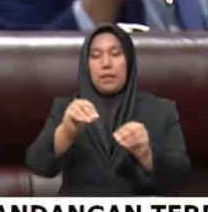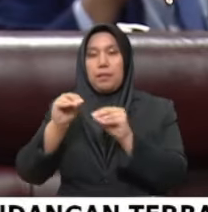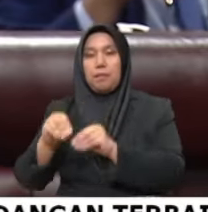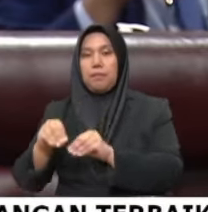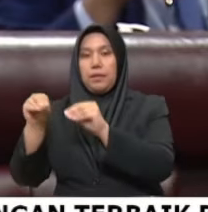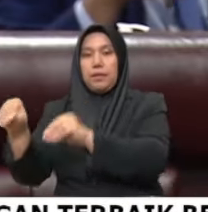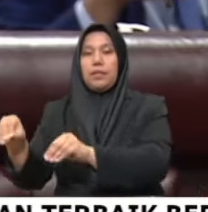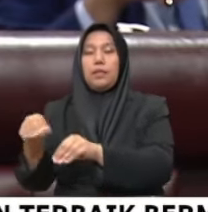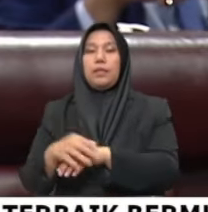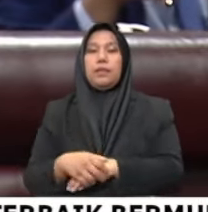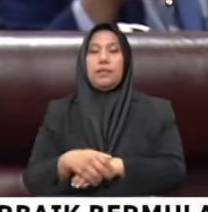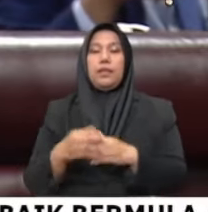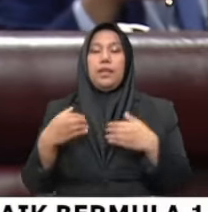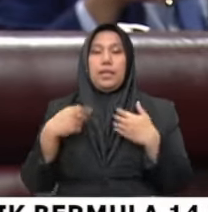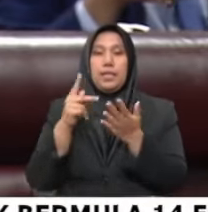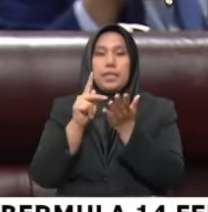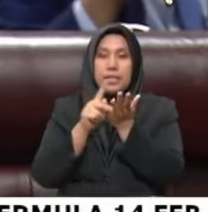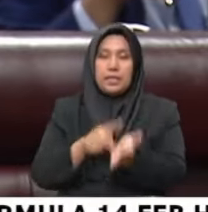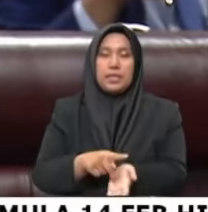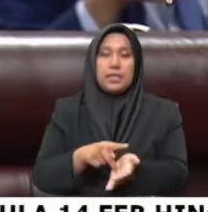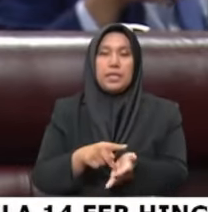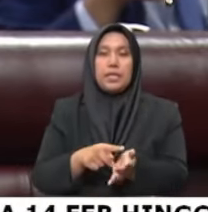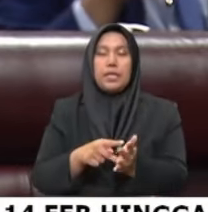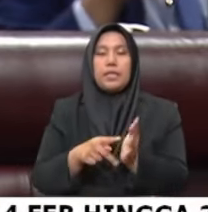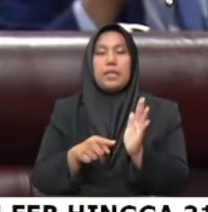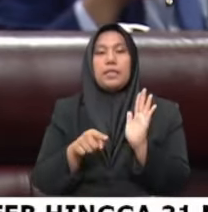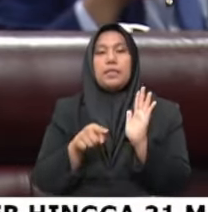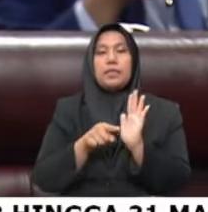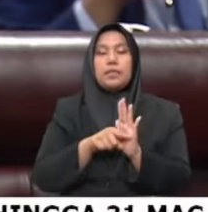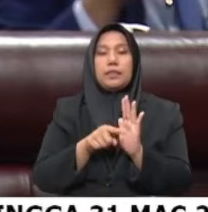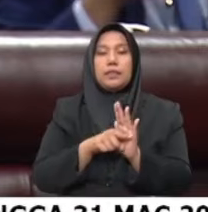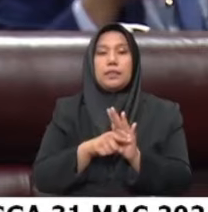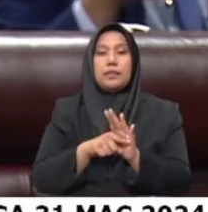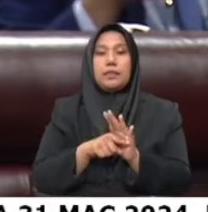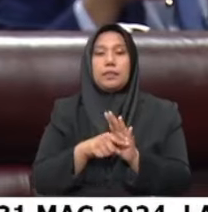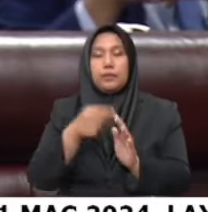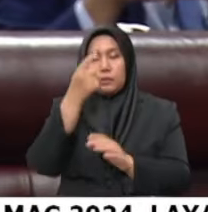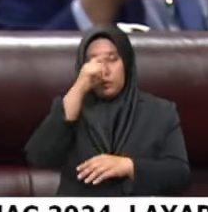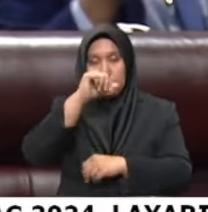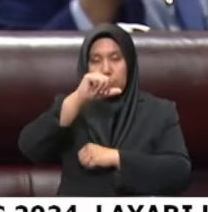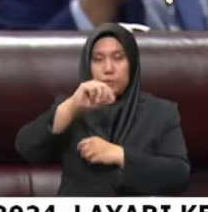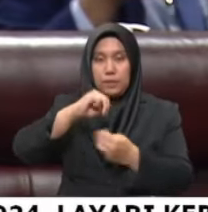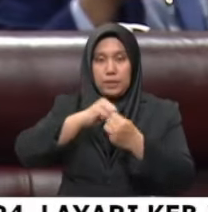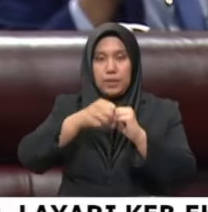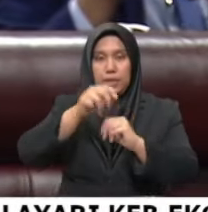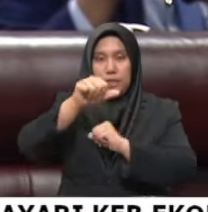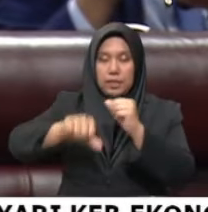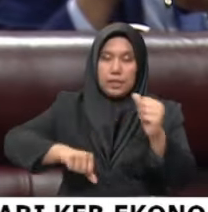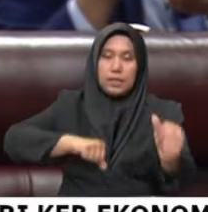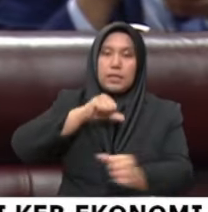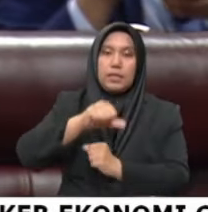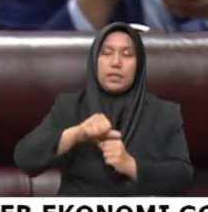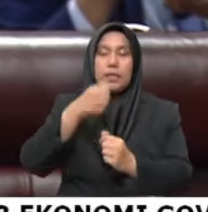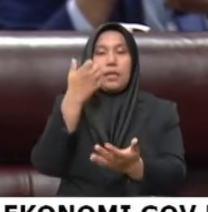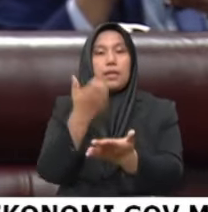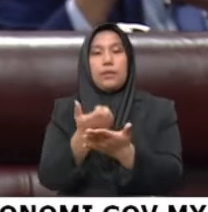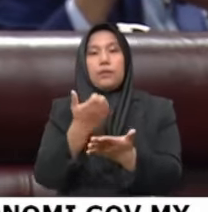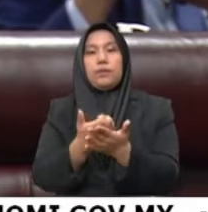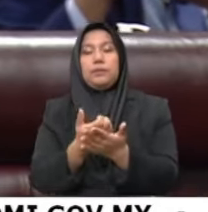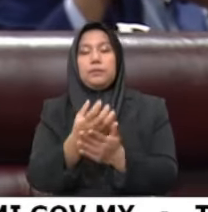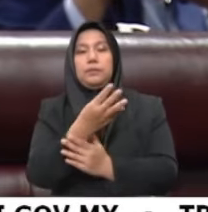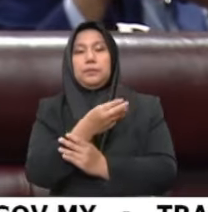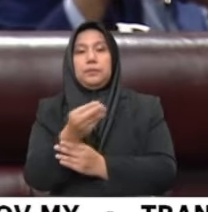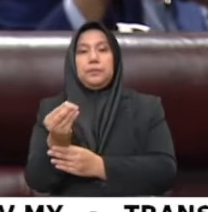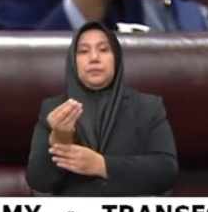negatif daripada segi aspek sosial kepada masyarakat orang asli, ada juga kesan negatif dari sudut ekonomi dan juga